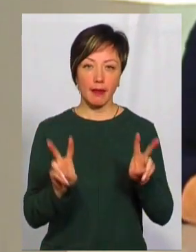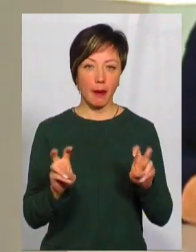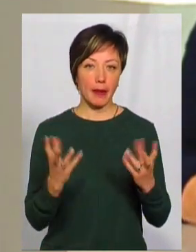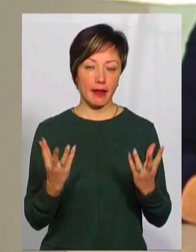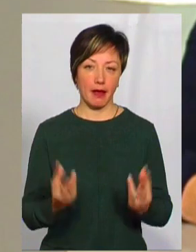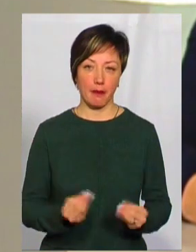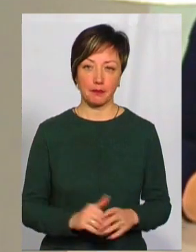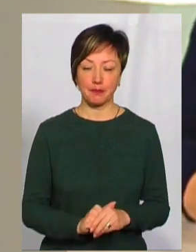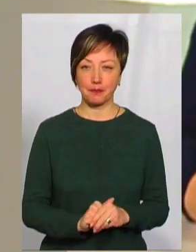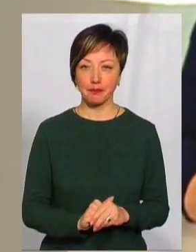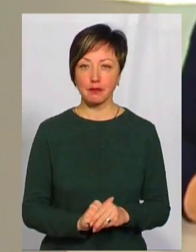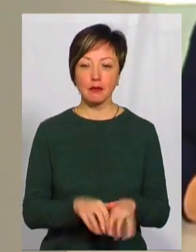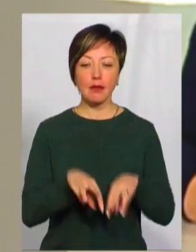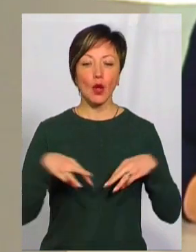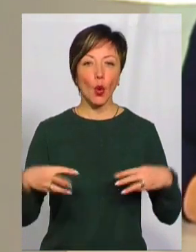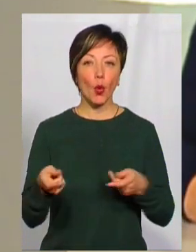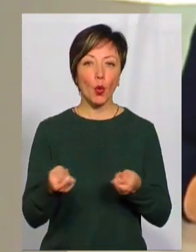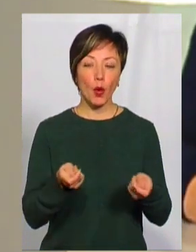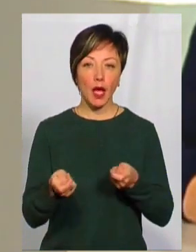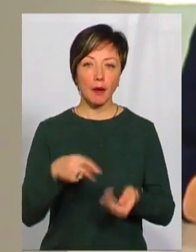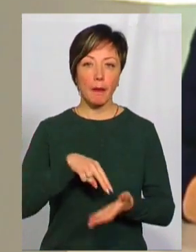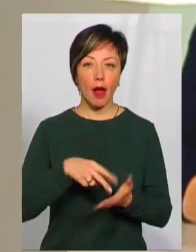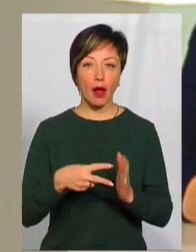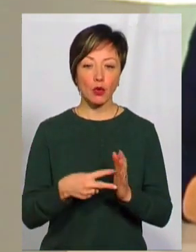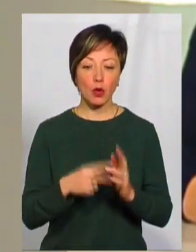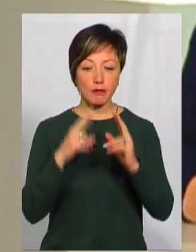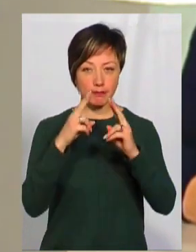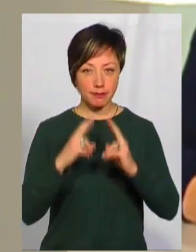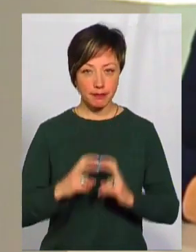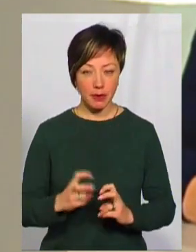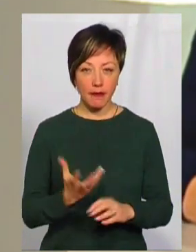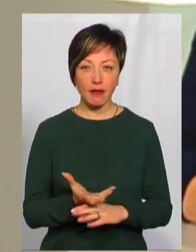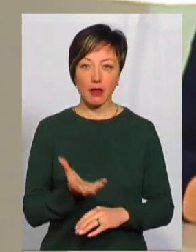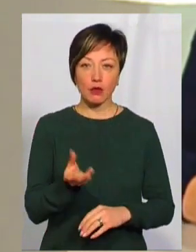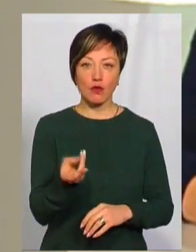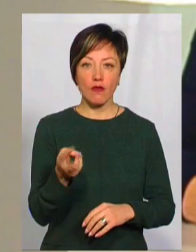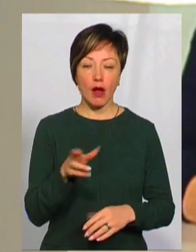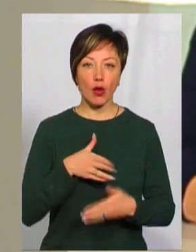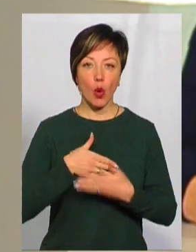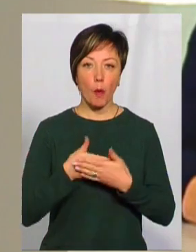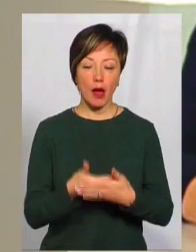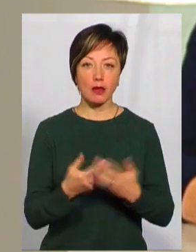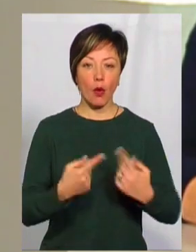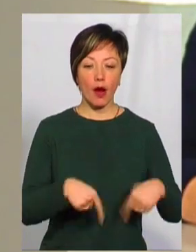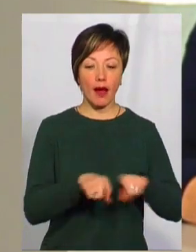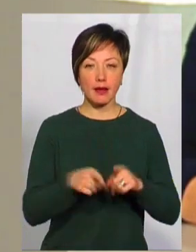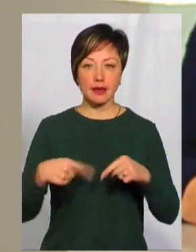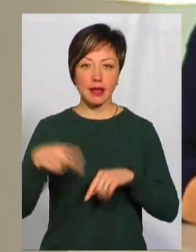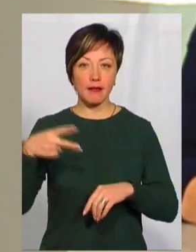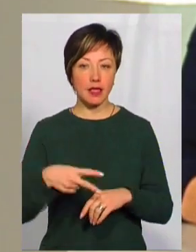дня. Уряд планує переглянути фінансування громадських організацій